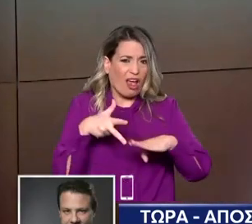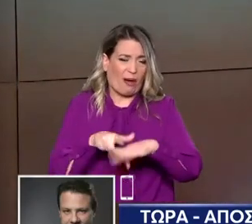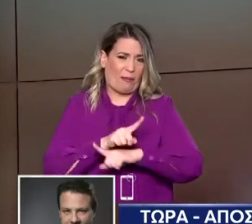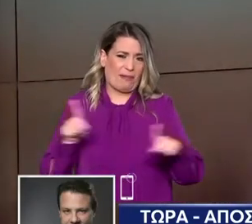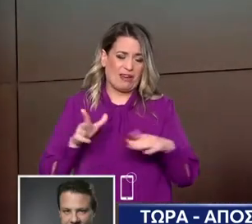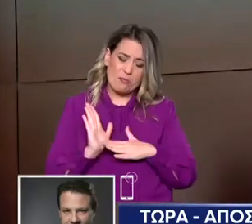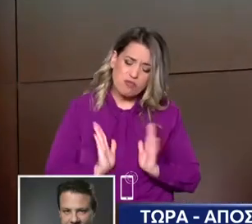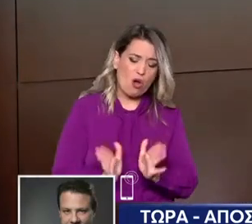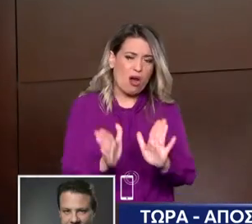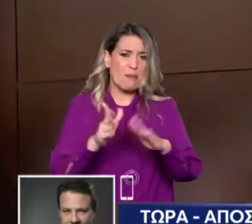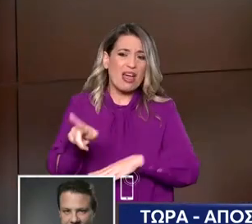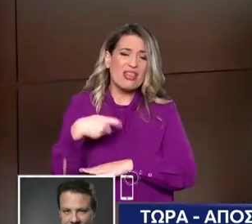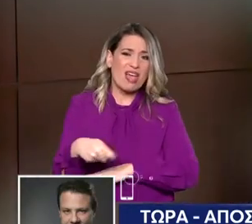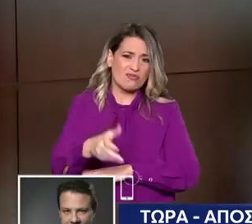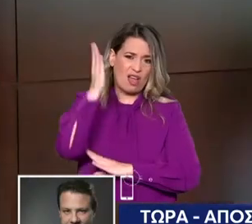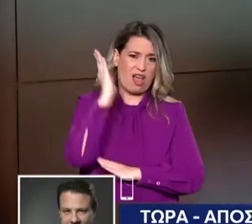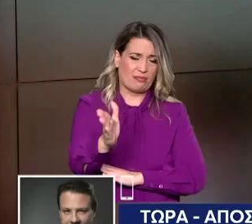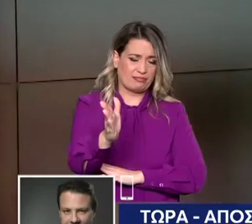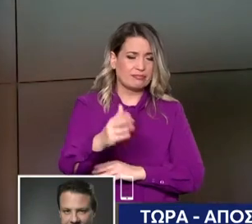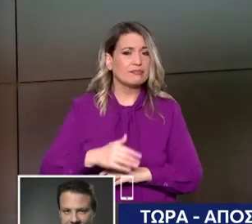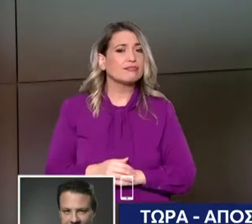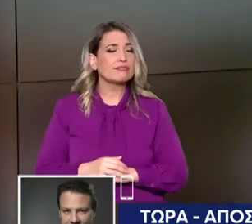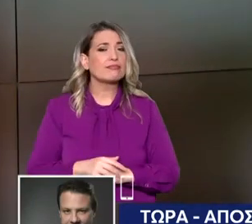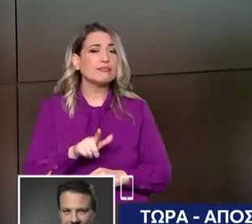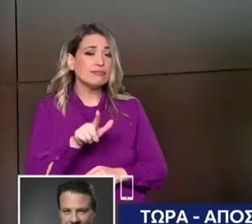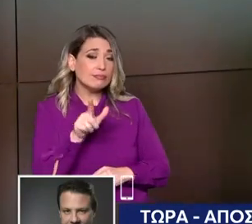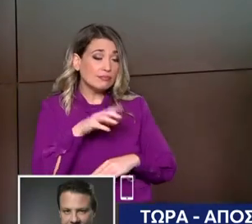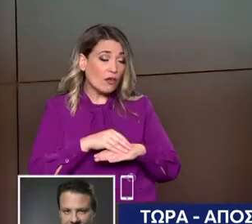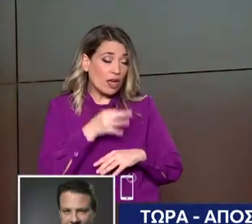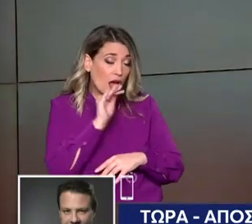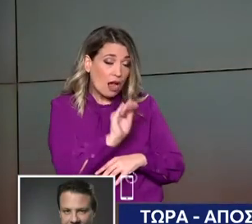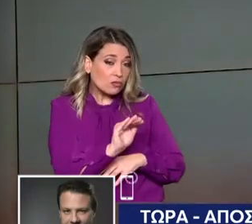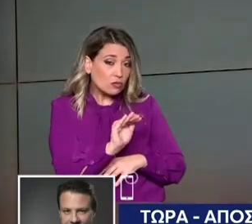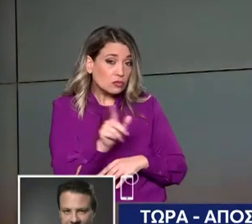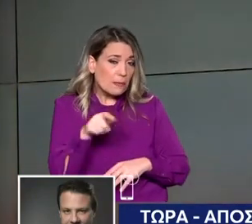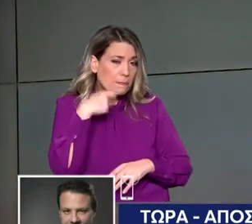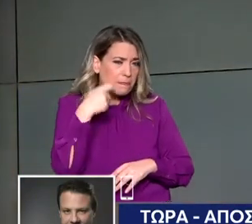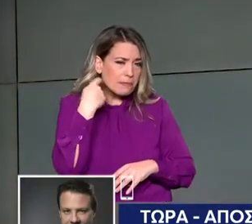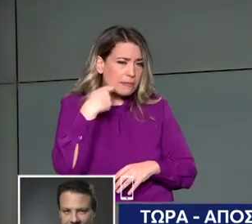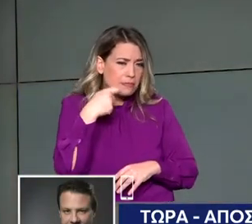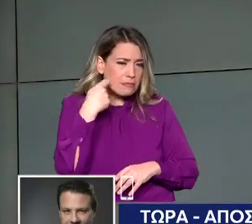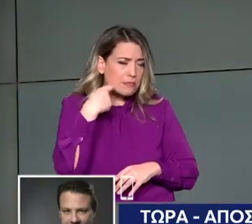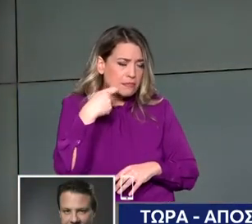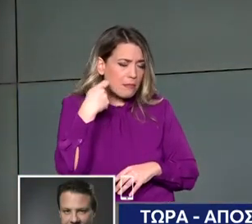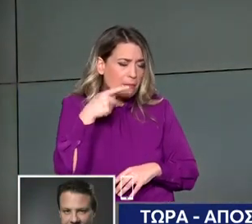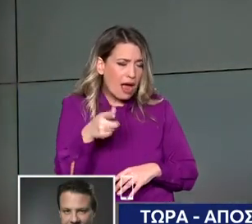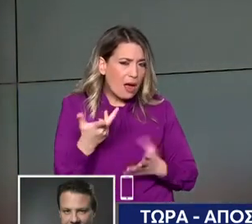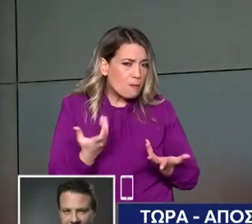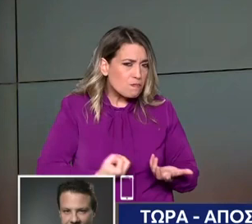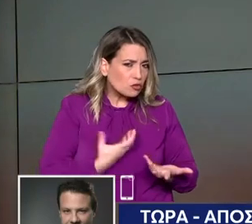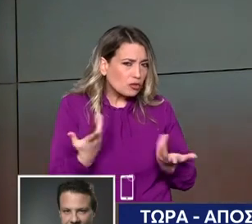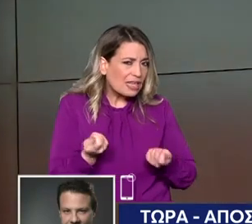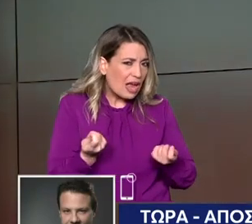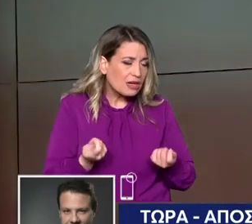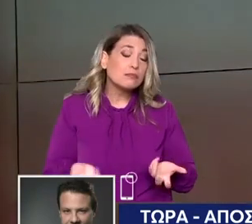ε είναι πραγματικά σε τραικ κατάσταση ε αυτό καλά κάνετε και μου το ρωτάτε δεν ξέρω